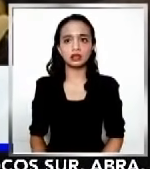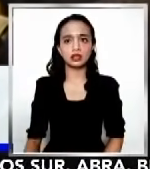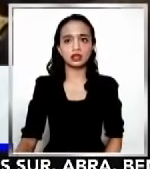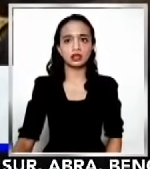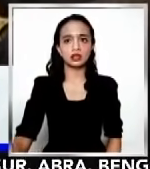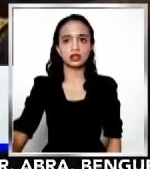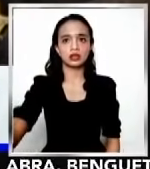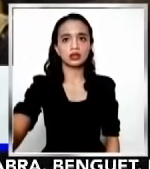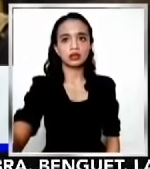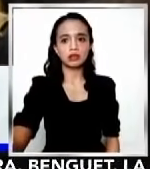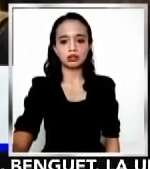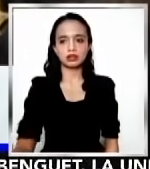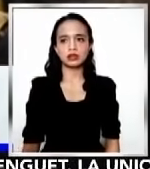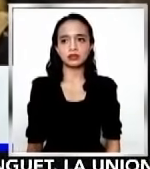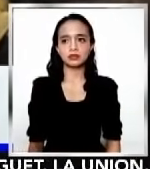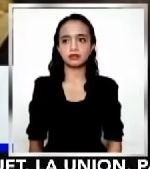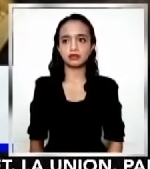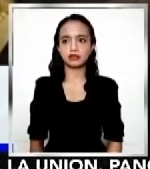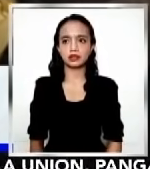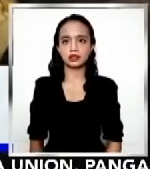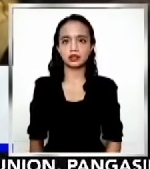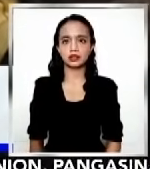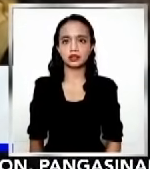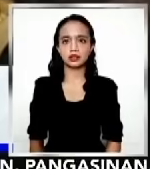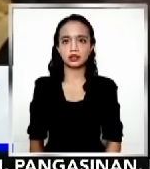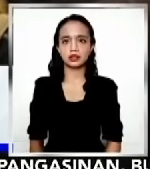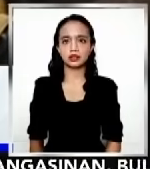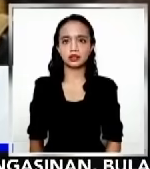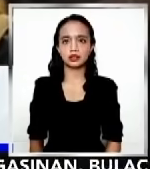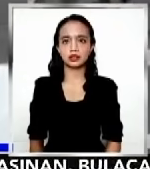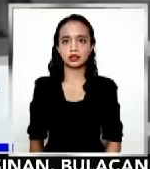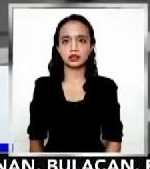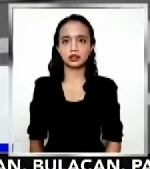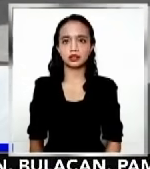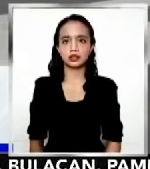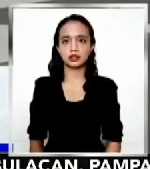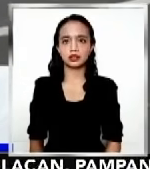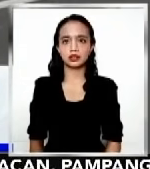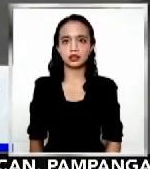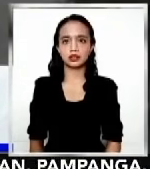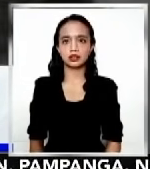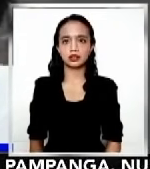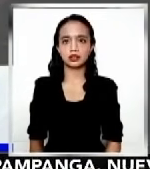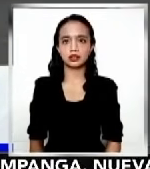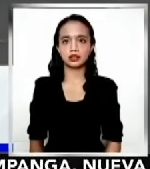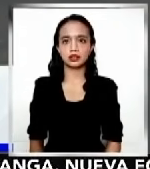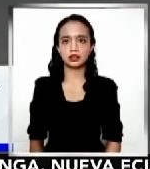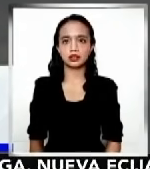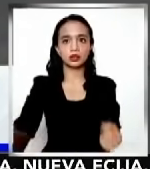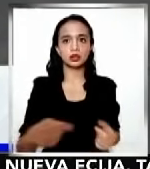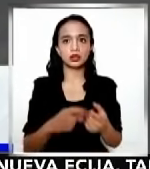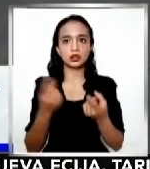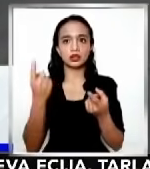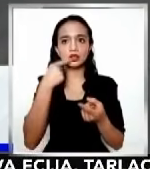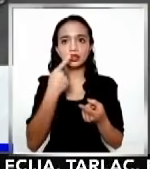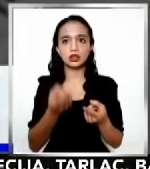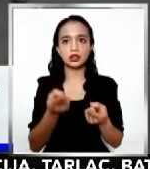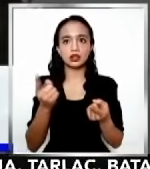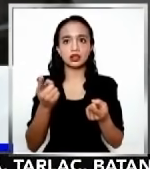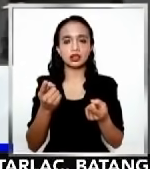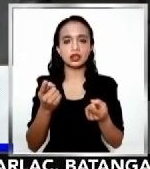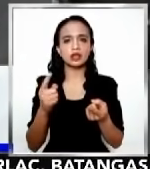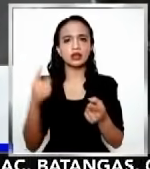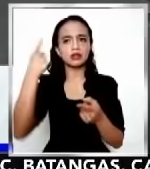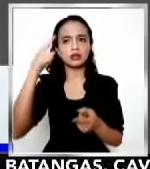operation sa South China Sea. Paraan daw ito ng Amerika para ipakita sa mga kaalyado na dapat sinusunod ang freedom of navigation o